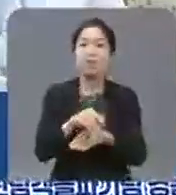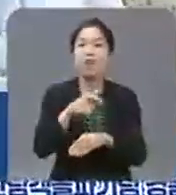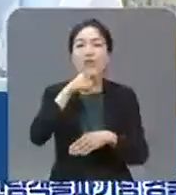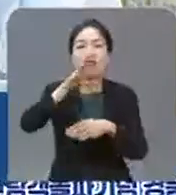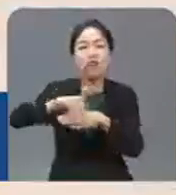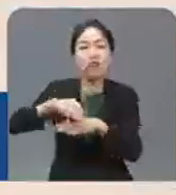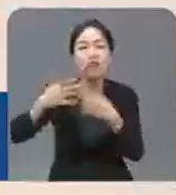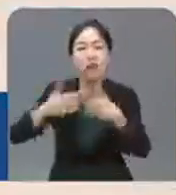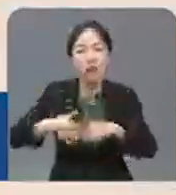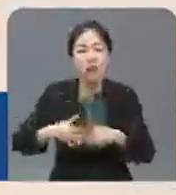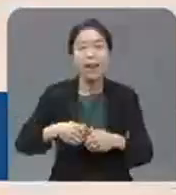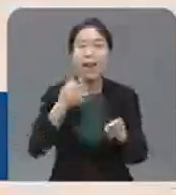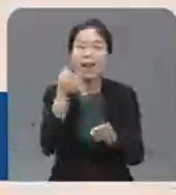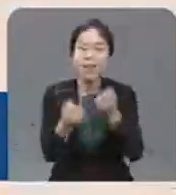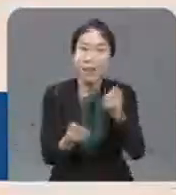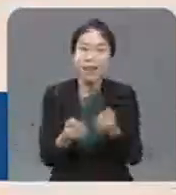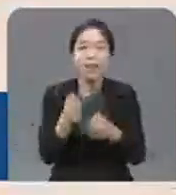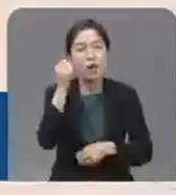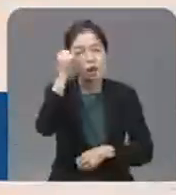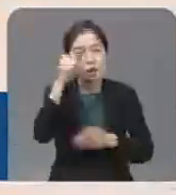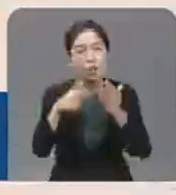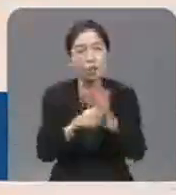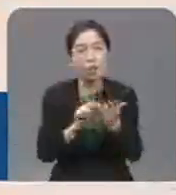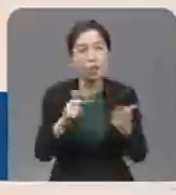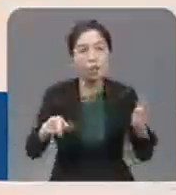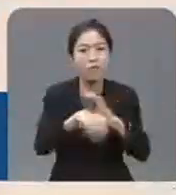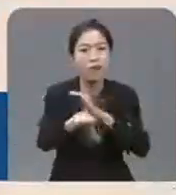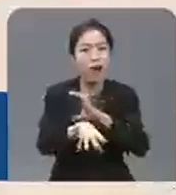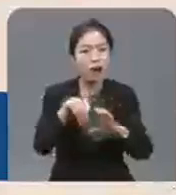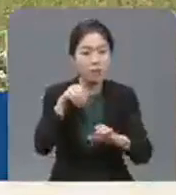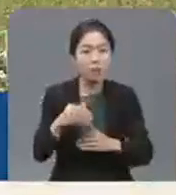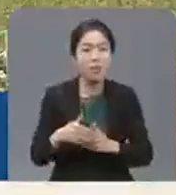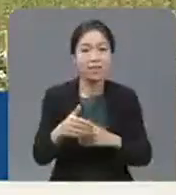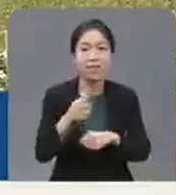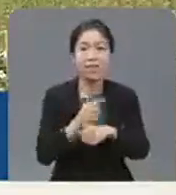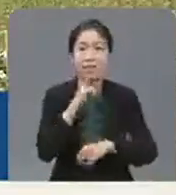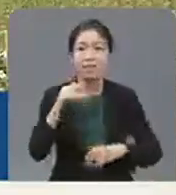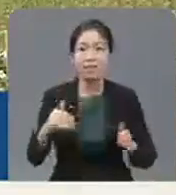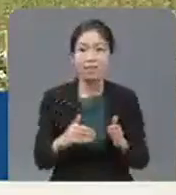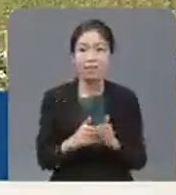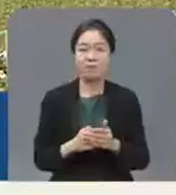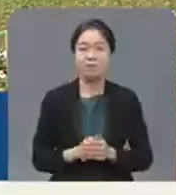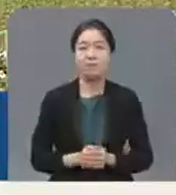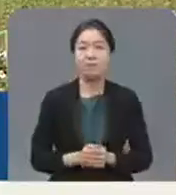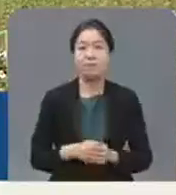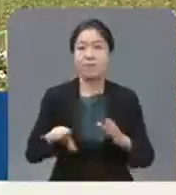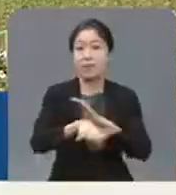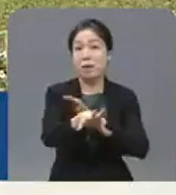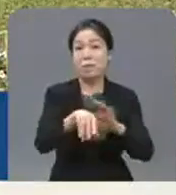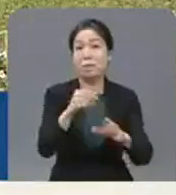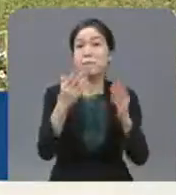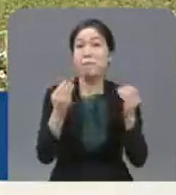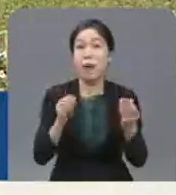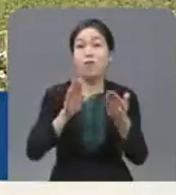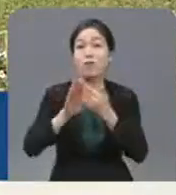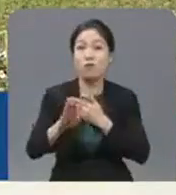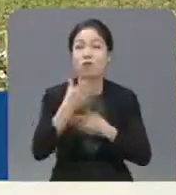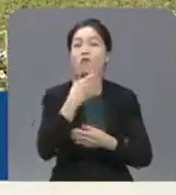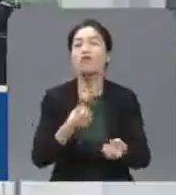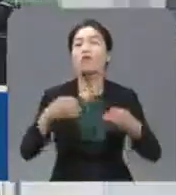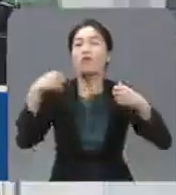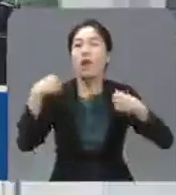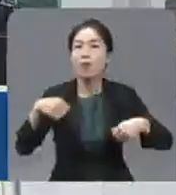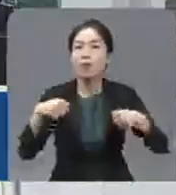자전거 신랑께 숙박권 등 대규모 경품 추첨을 진행한다고 밝혔습니다 경품 추첨이 끝난 뒤에는